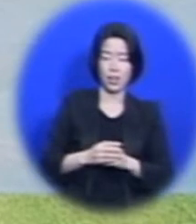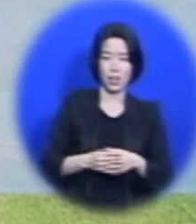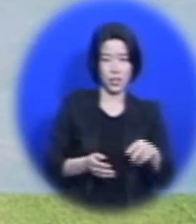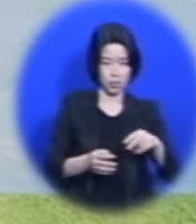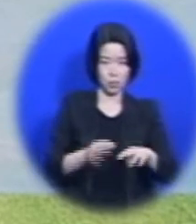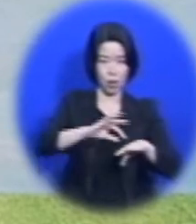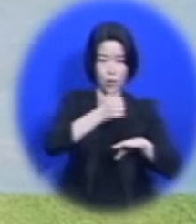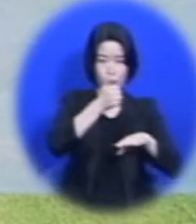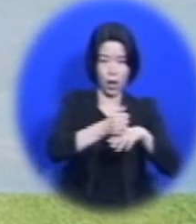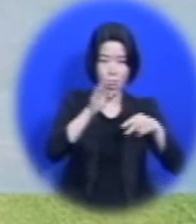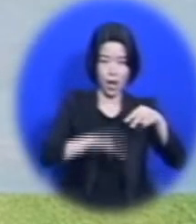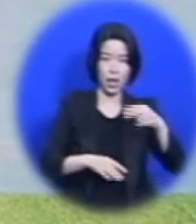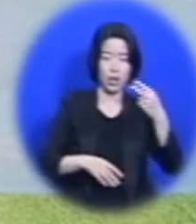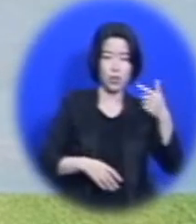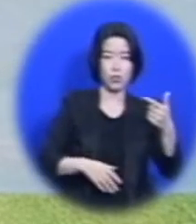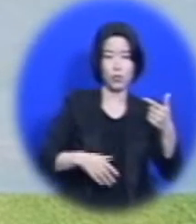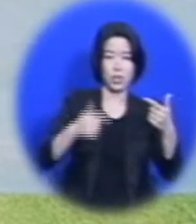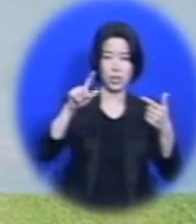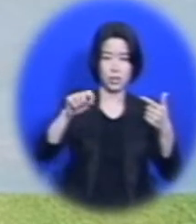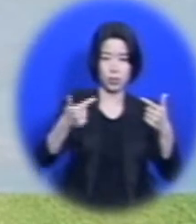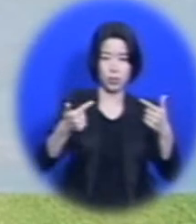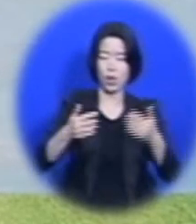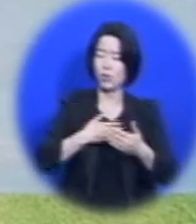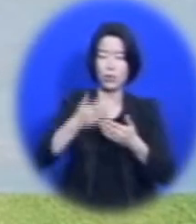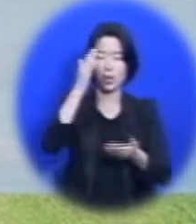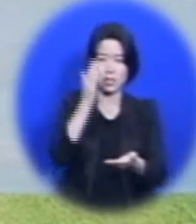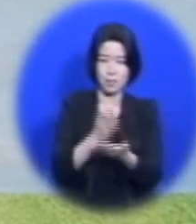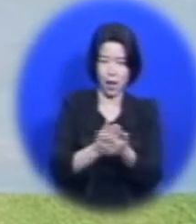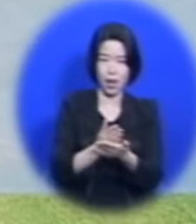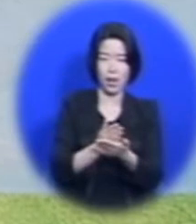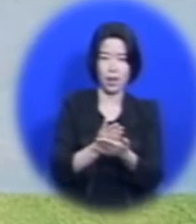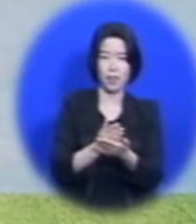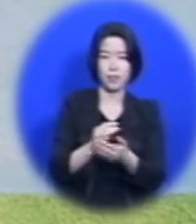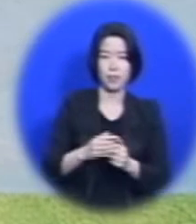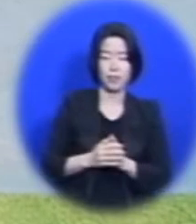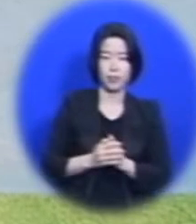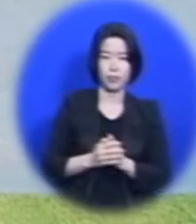열왕기하 6장 16절에 보면 두려워하지 마, 두려워하지 마.